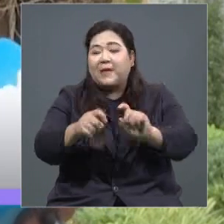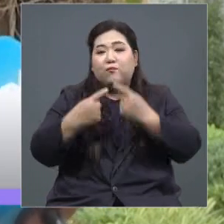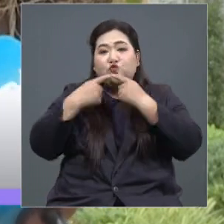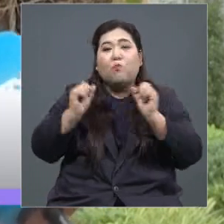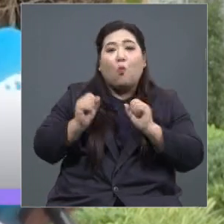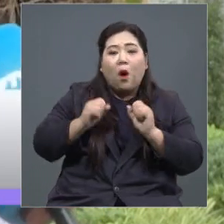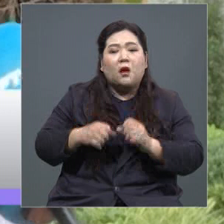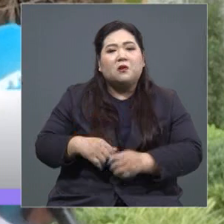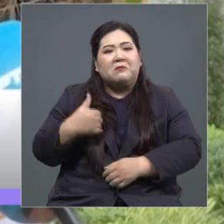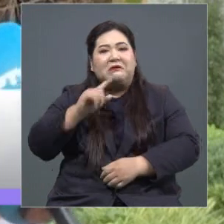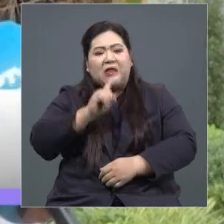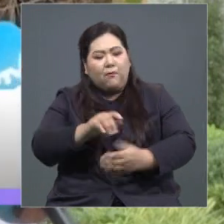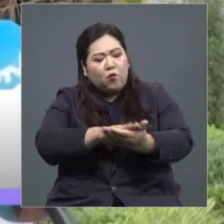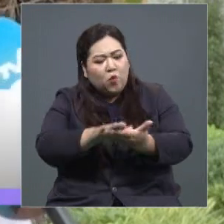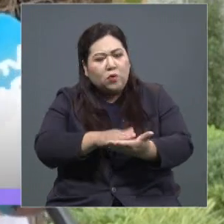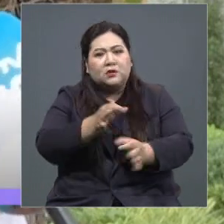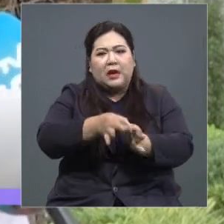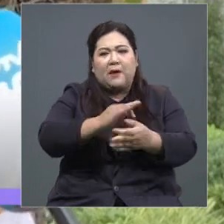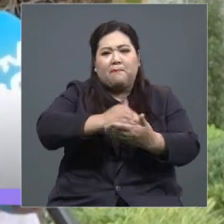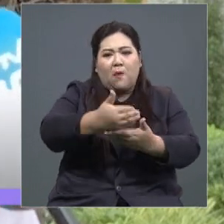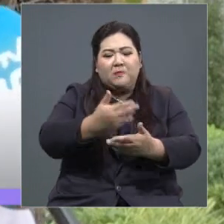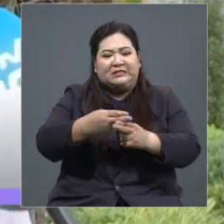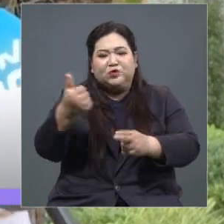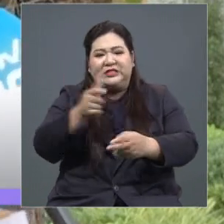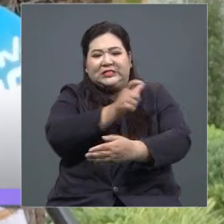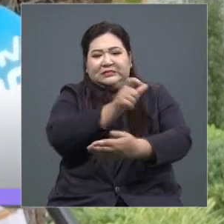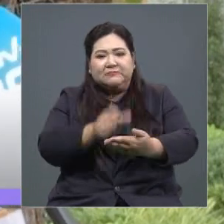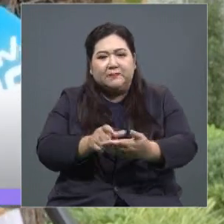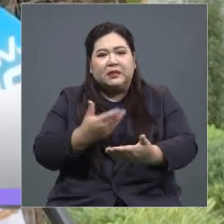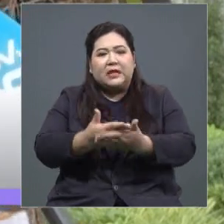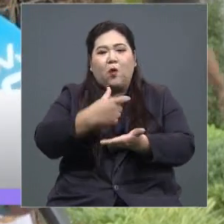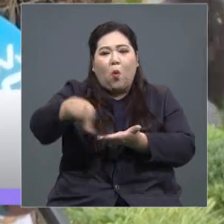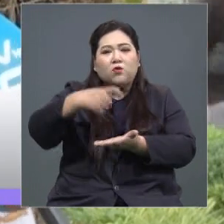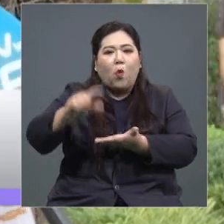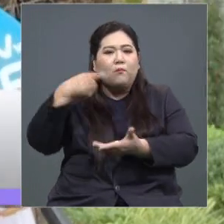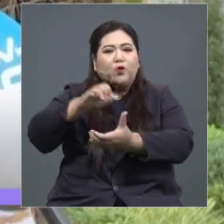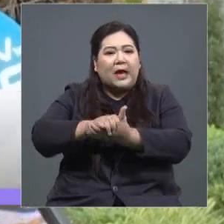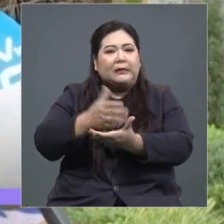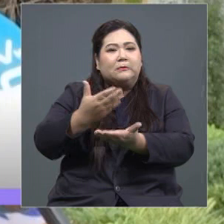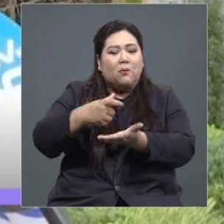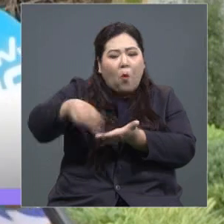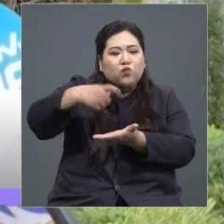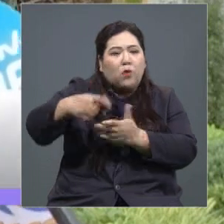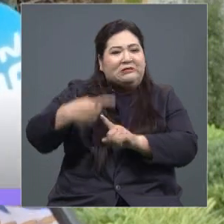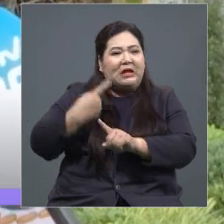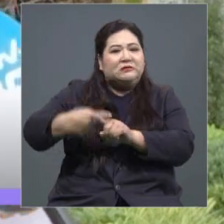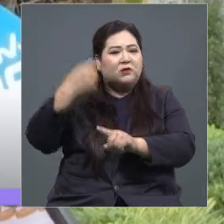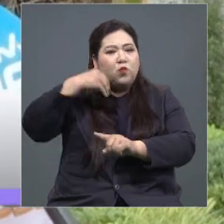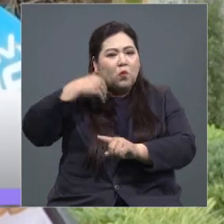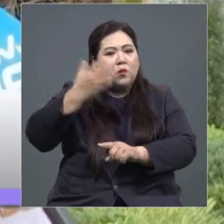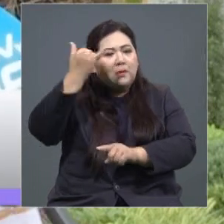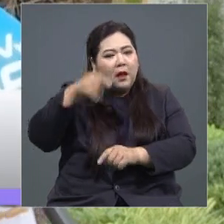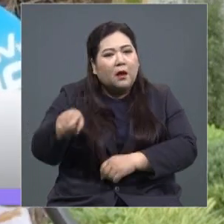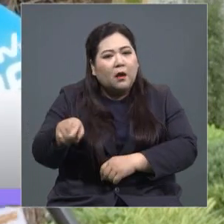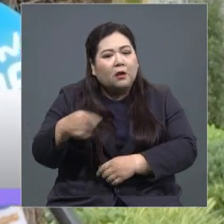มเงินจากบัญชีม้านะครับโอนเข้าบัญชีเมียทุกเดือนเนี่ยจะตอบยังไงครับตอบไม่ได้หรอกครับนะแล้วโ